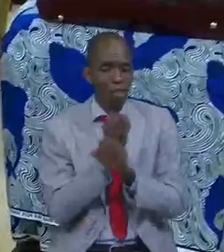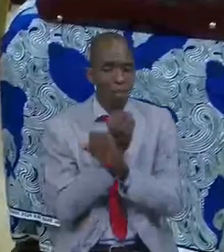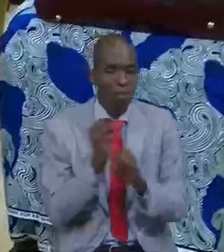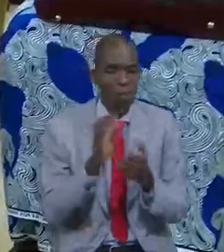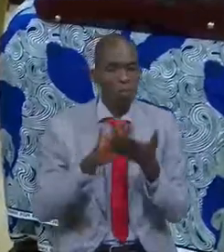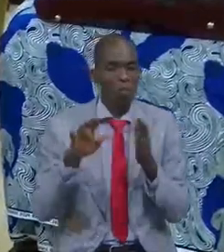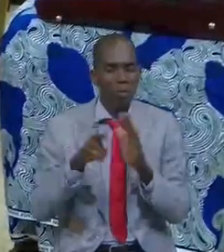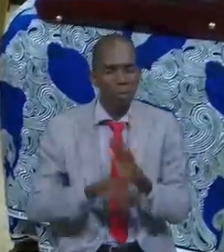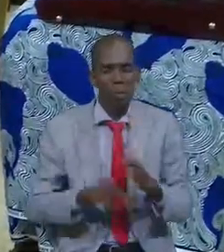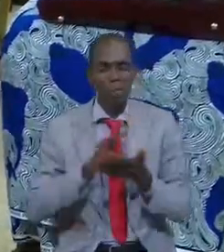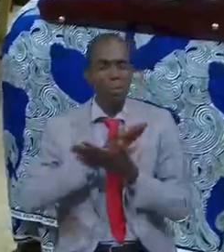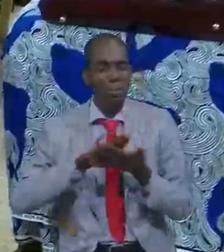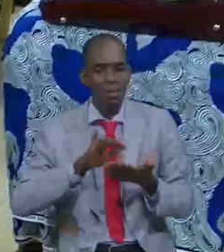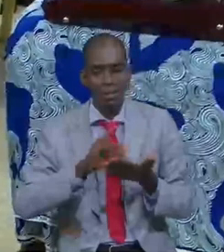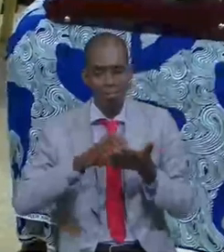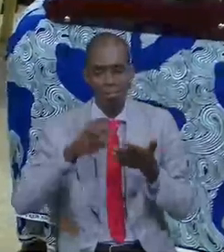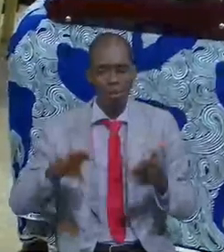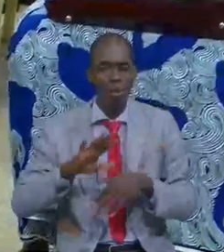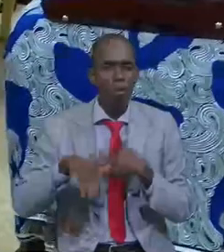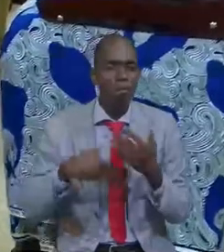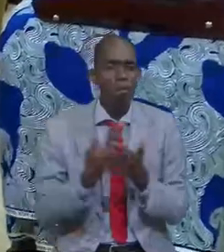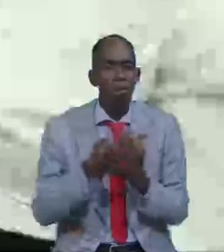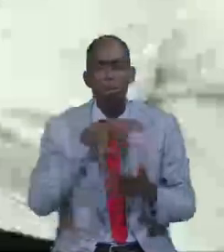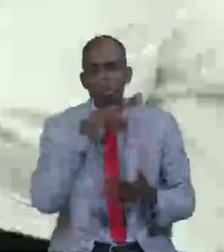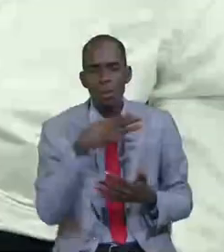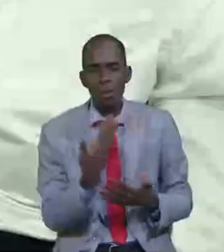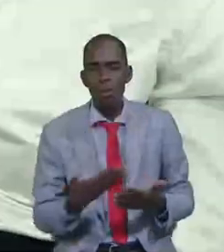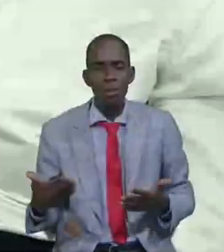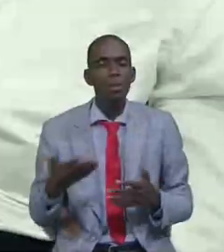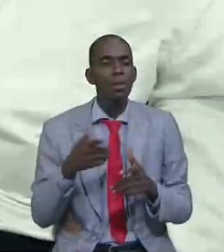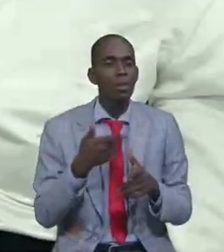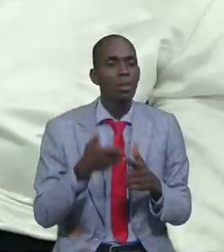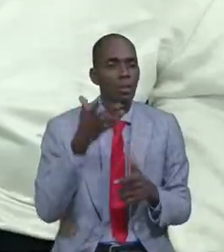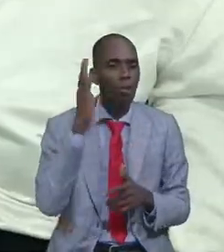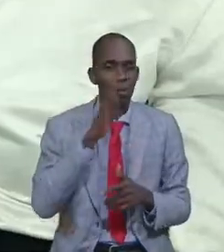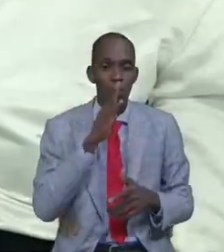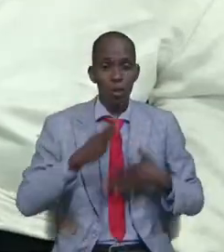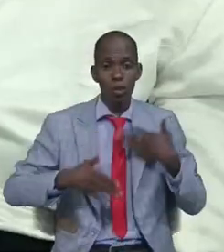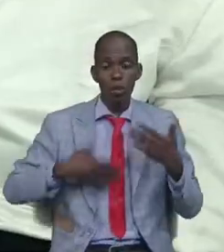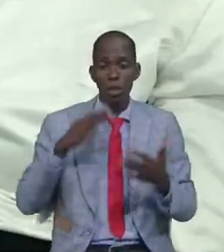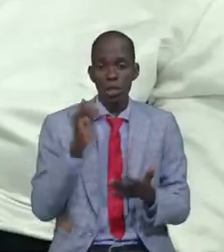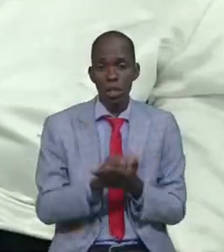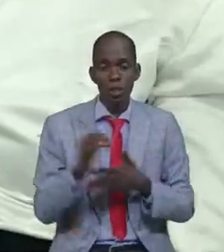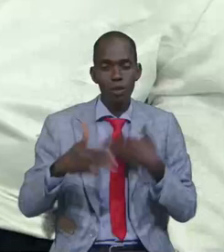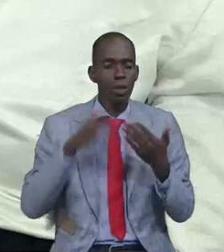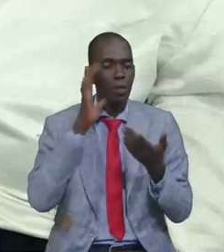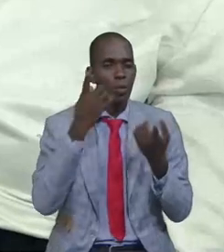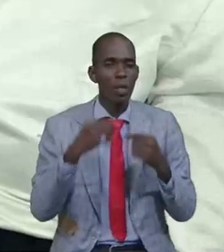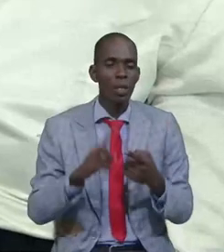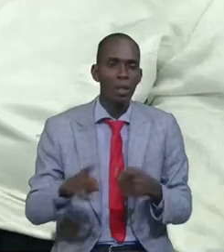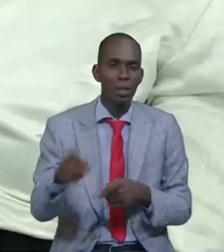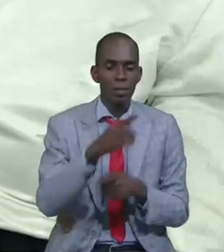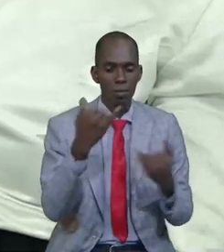la purification, il y a la joie. Et cette joie te parviendra ce soir. La